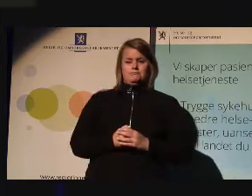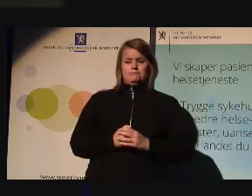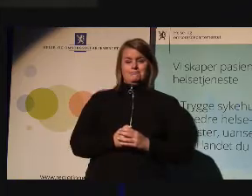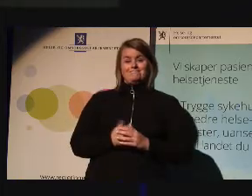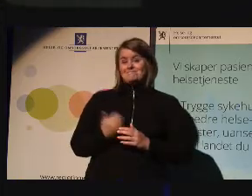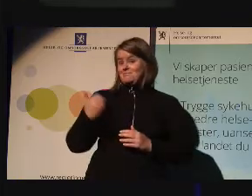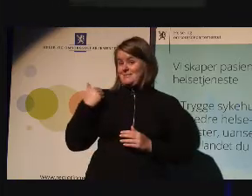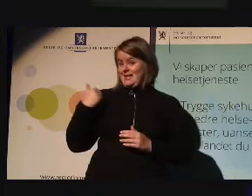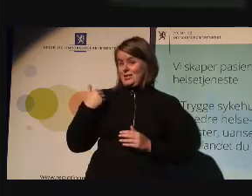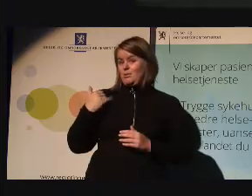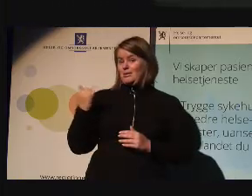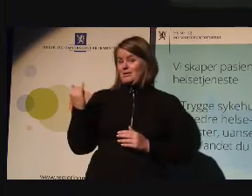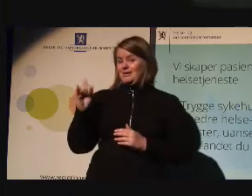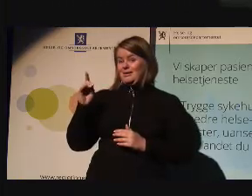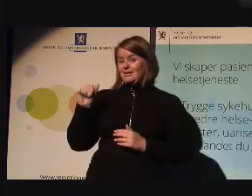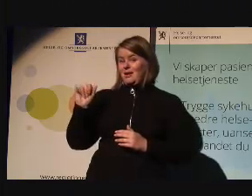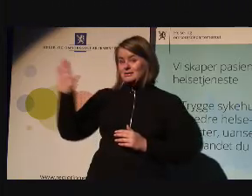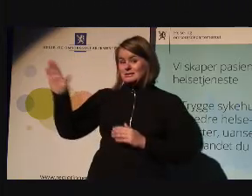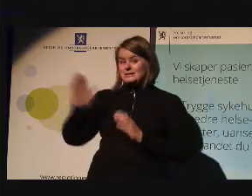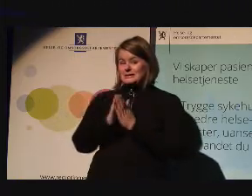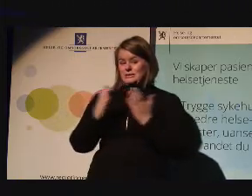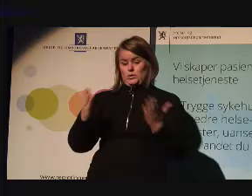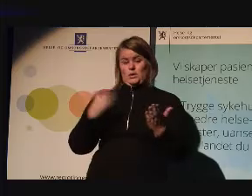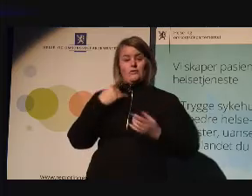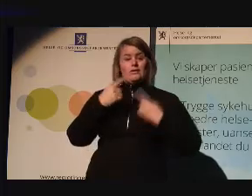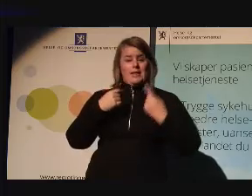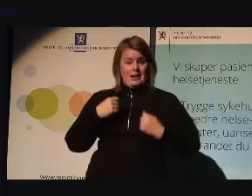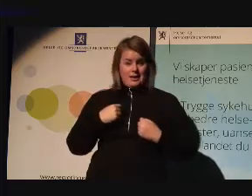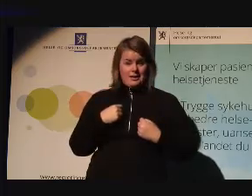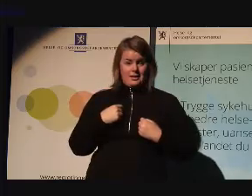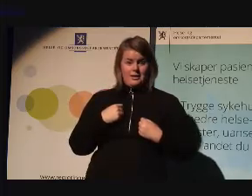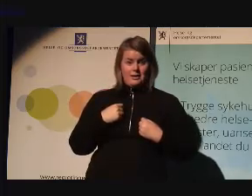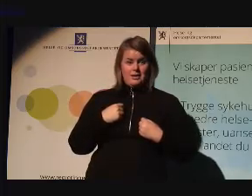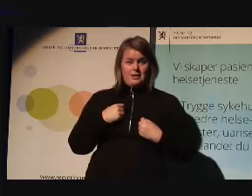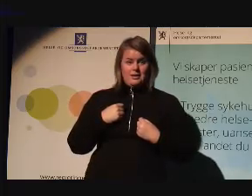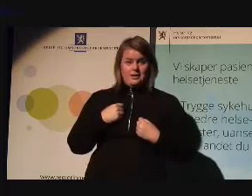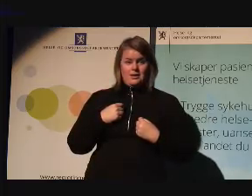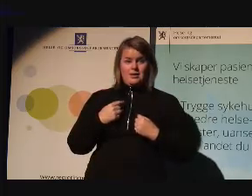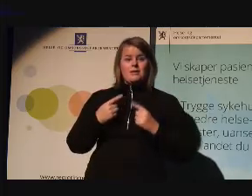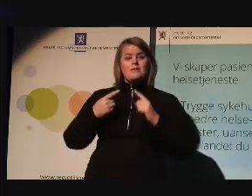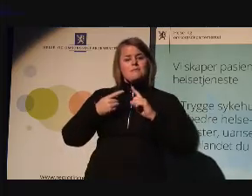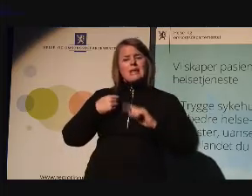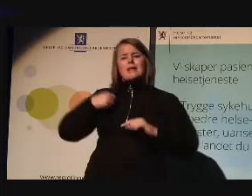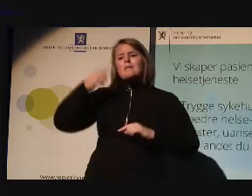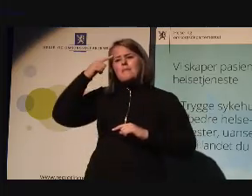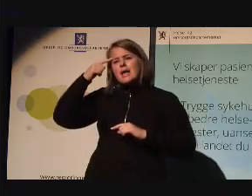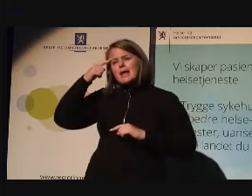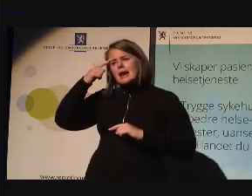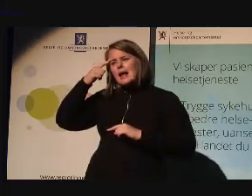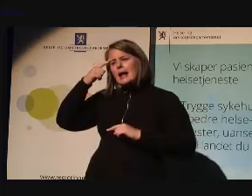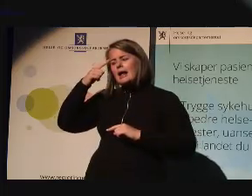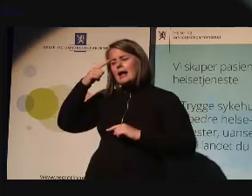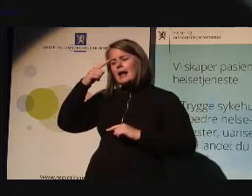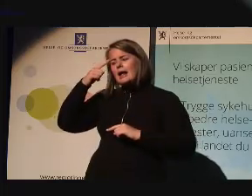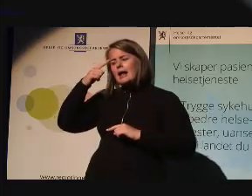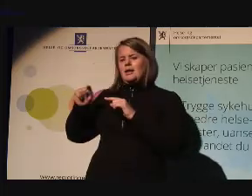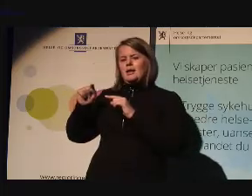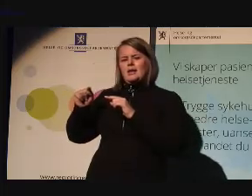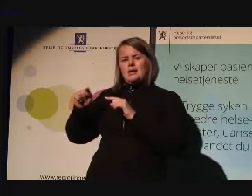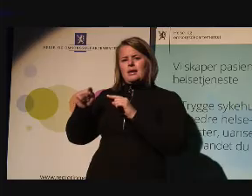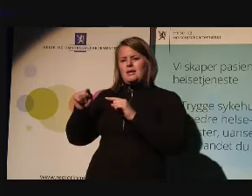mener veldig sterkt at det er et handlingsimperativ for flere av oss, kanskje alle dere